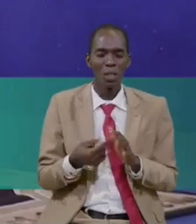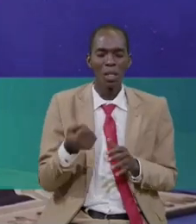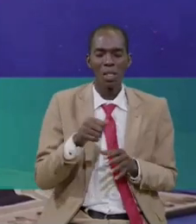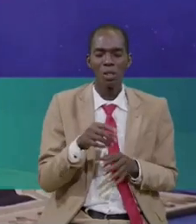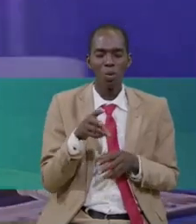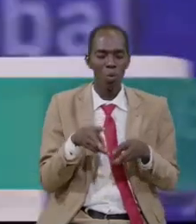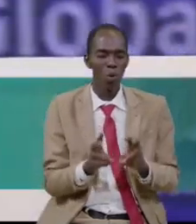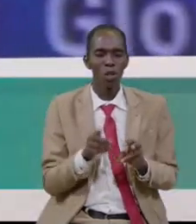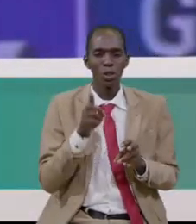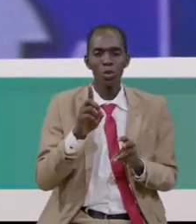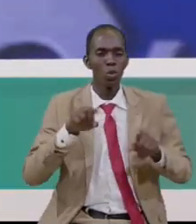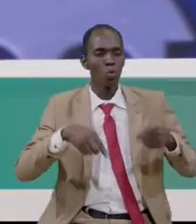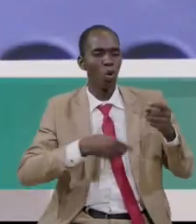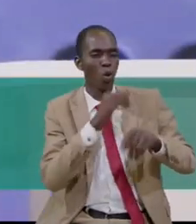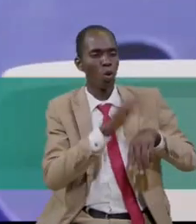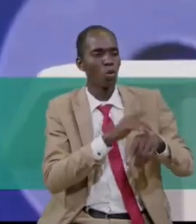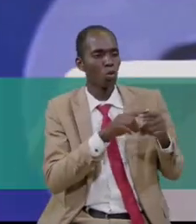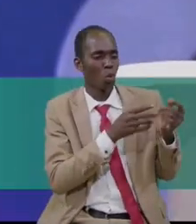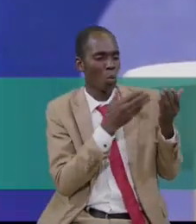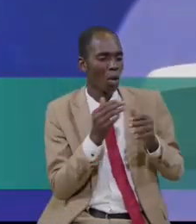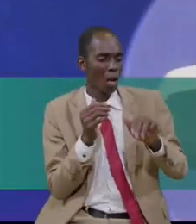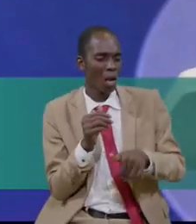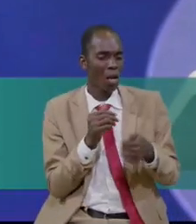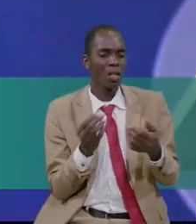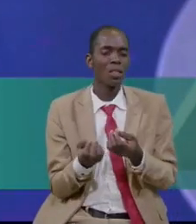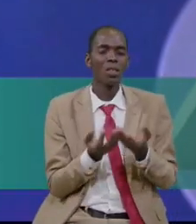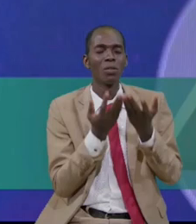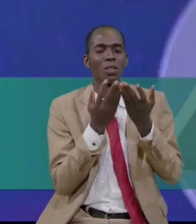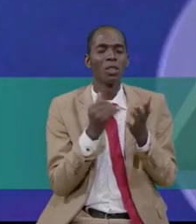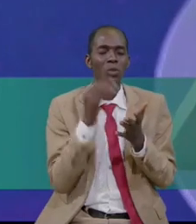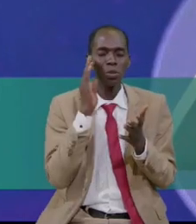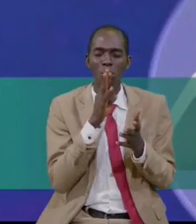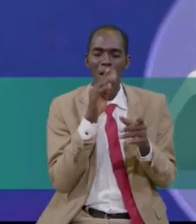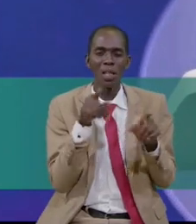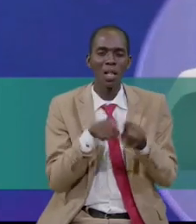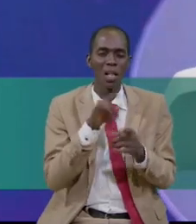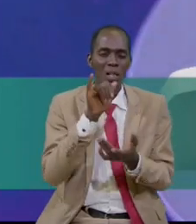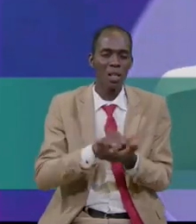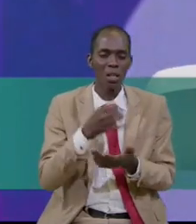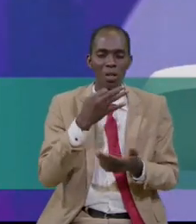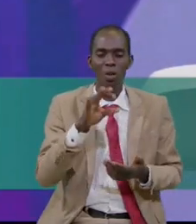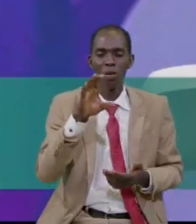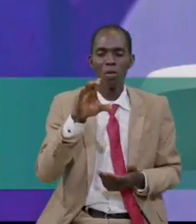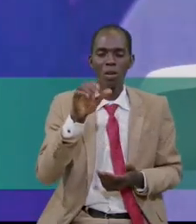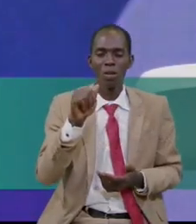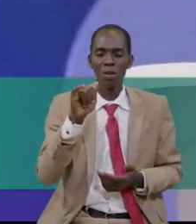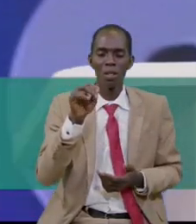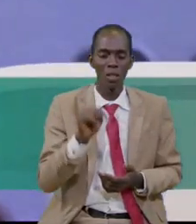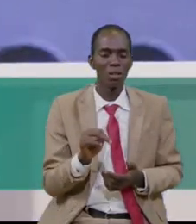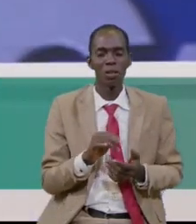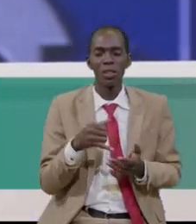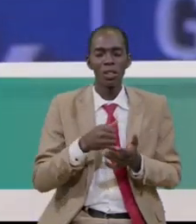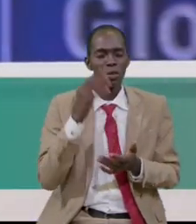un autre sacrifice, ce serait comme le sacrifice de Caïn. Ça ne sera pas accepté. Voilà